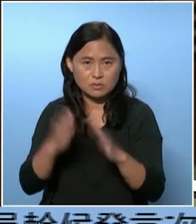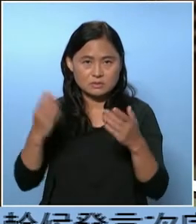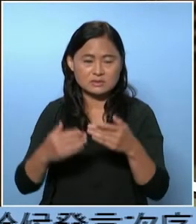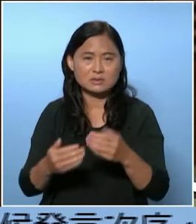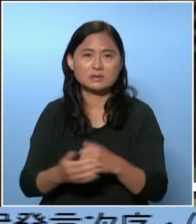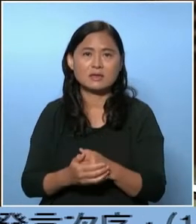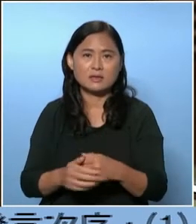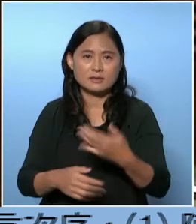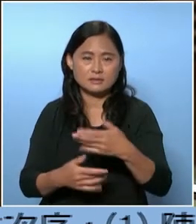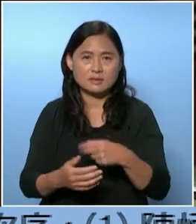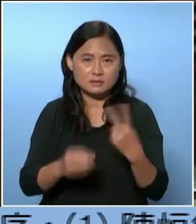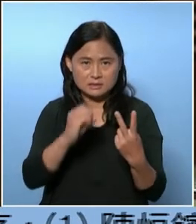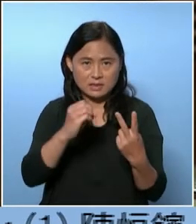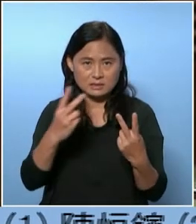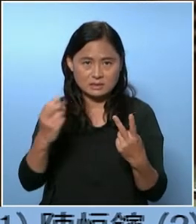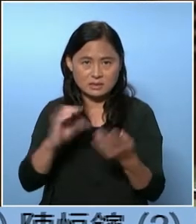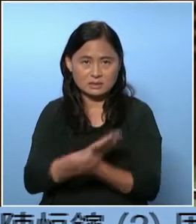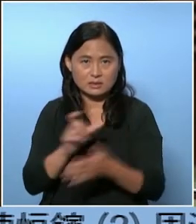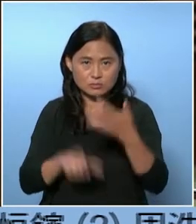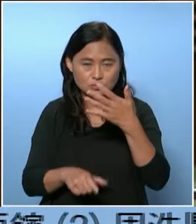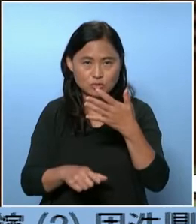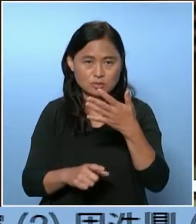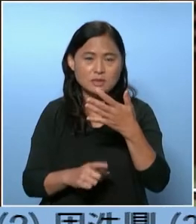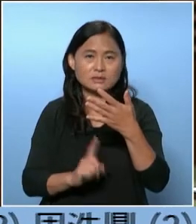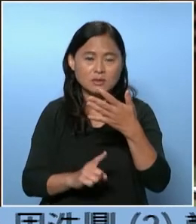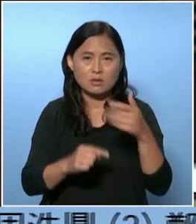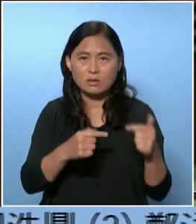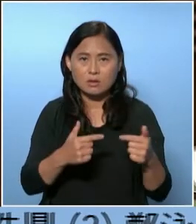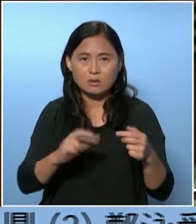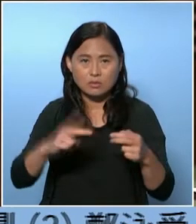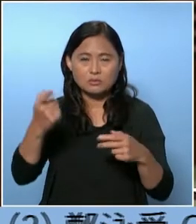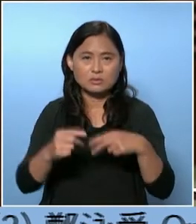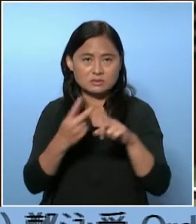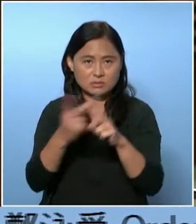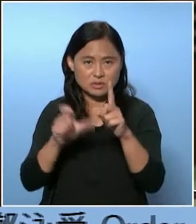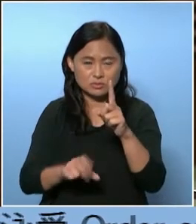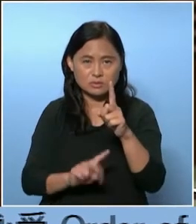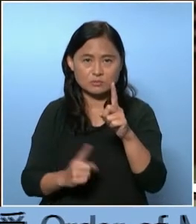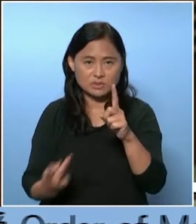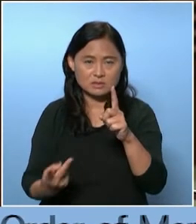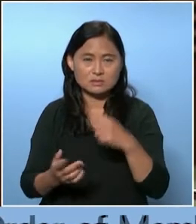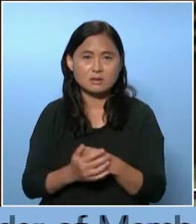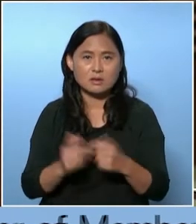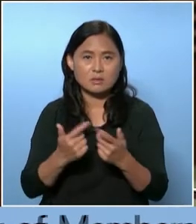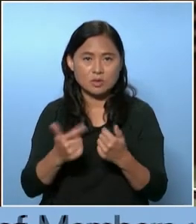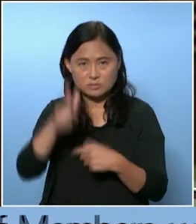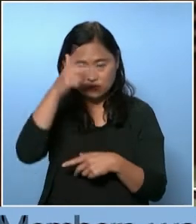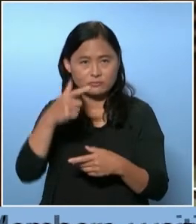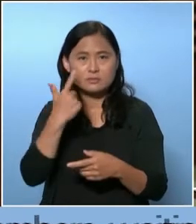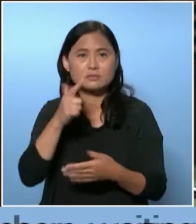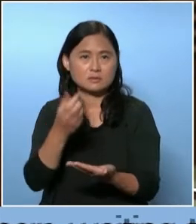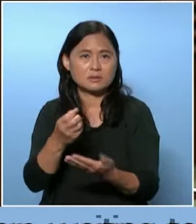日期由2020年5月1日改為同年的12月12日，以配合政府當局的最新計